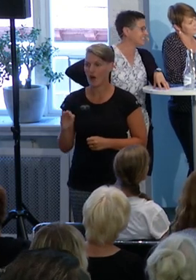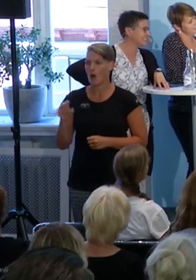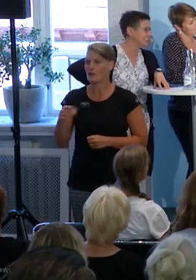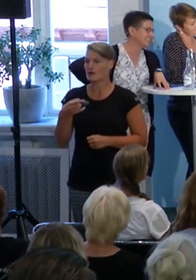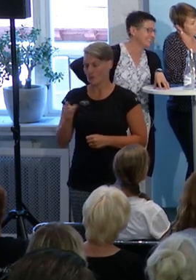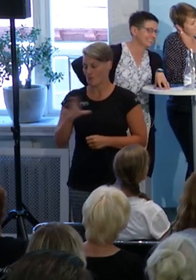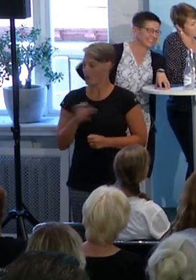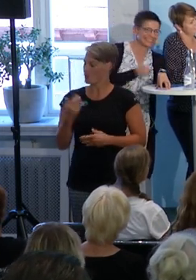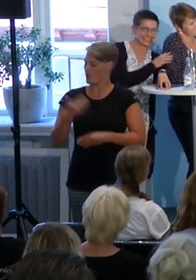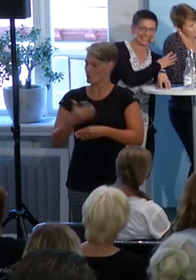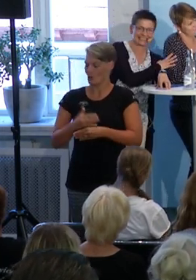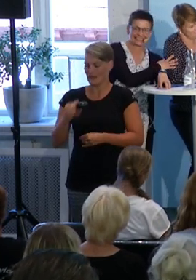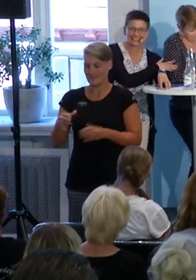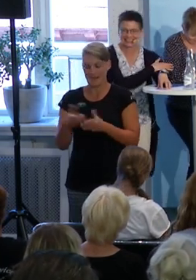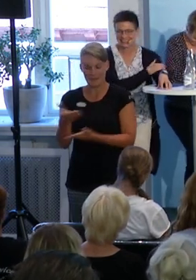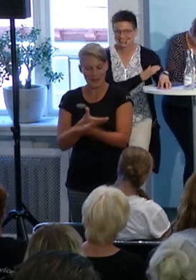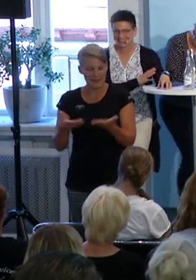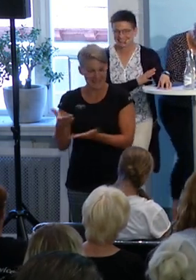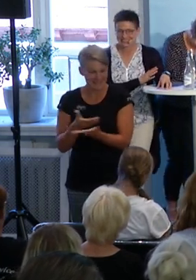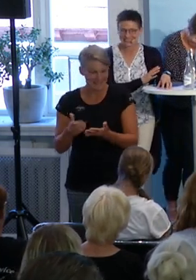här samarbetet.